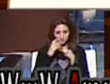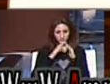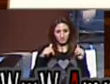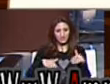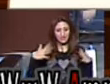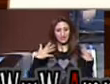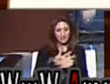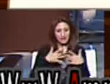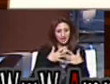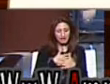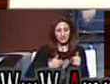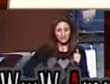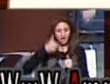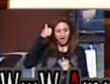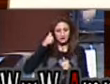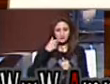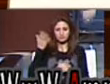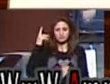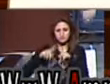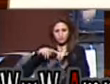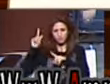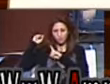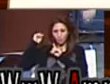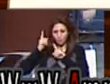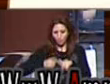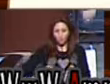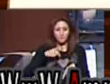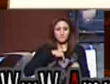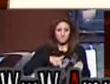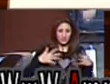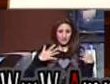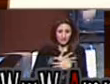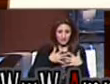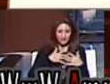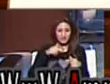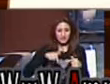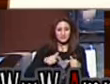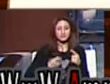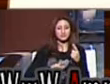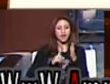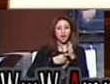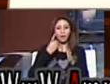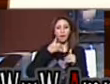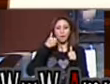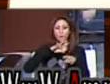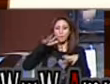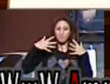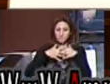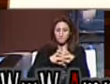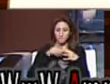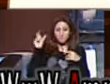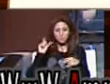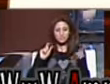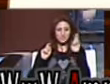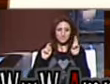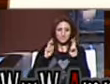الأعياد اللي رغم كل الظروف المحيطة والأزمات اللي فيها كل الشعب يتضافر وتضامن، ونشوف